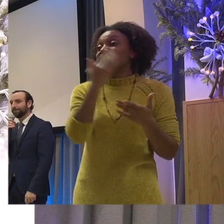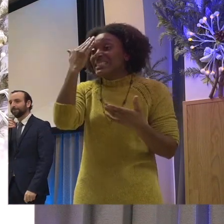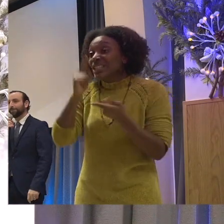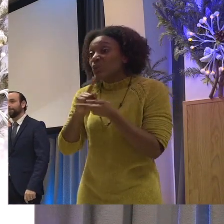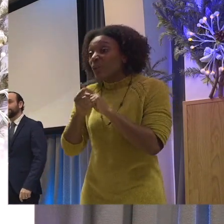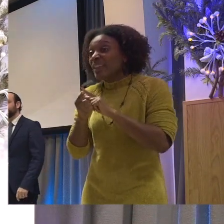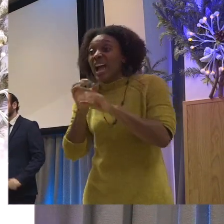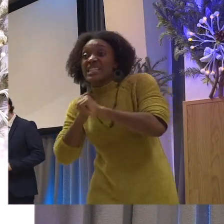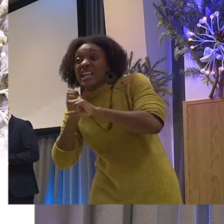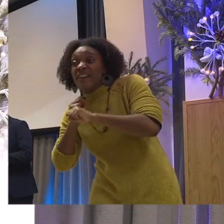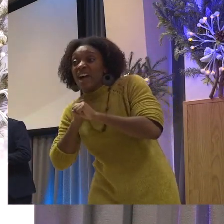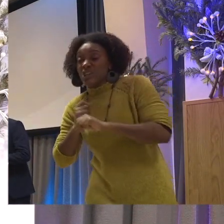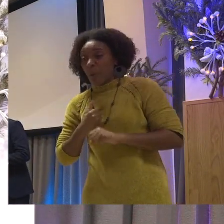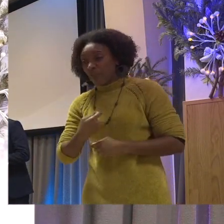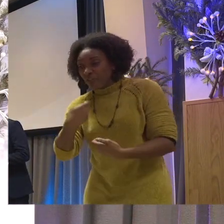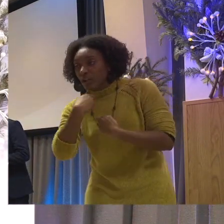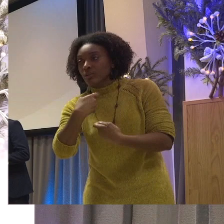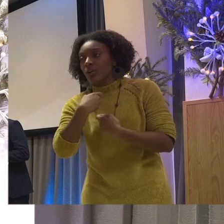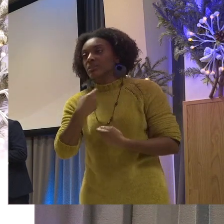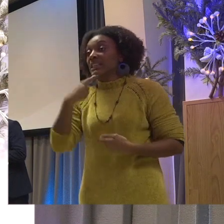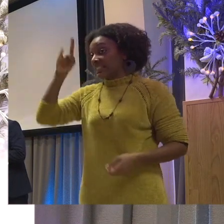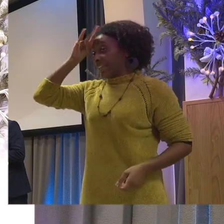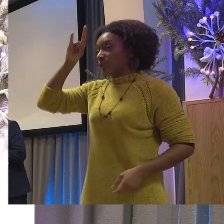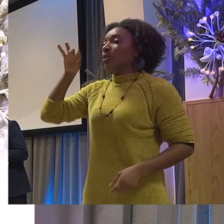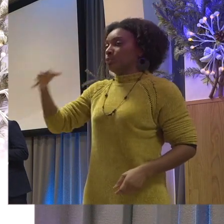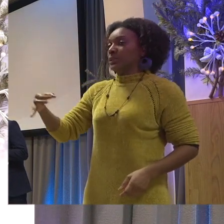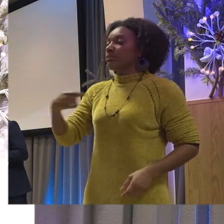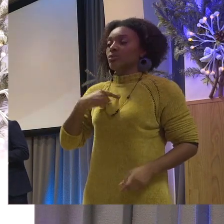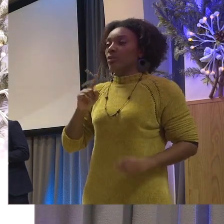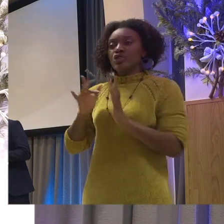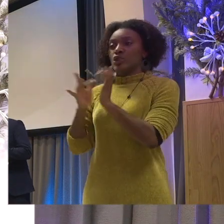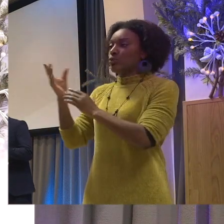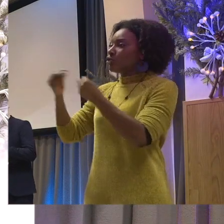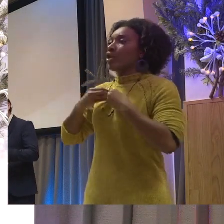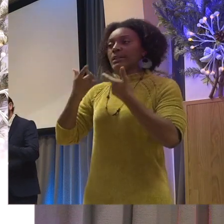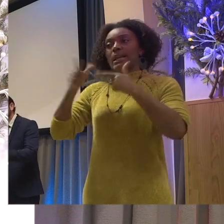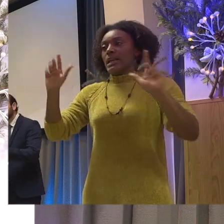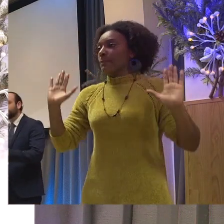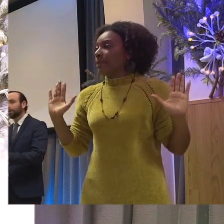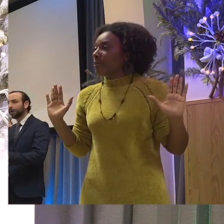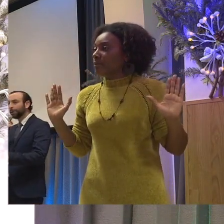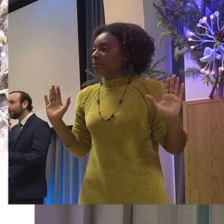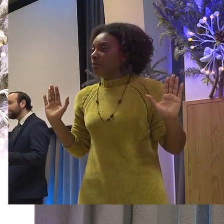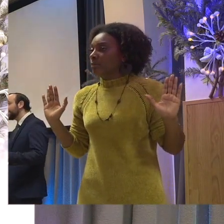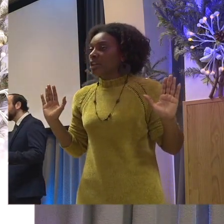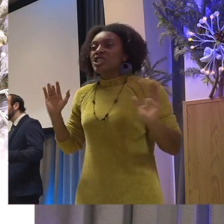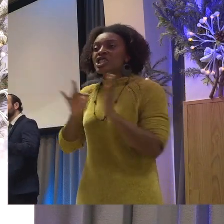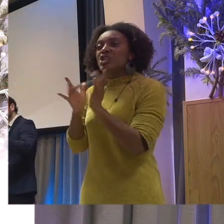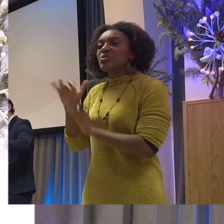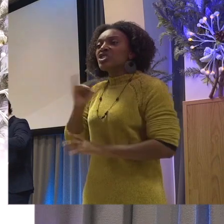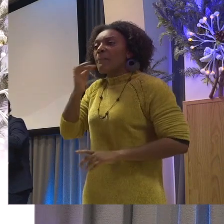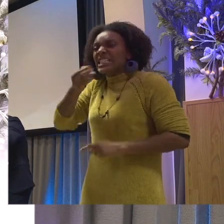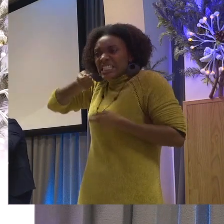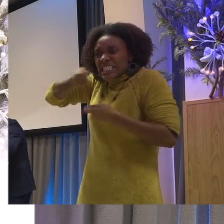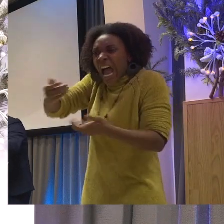diable. C'est le diable. Jésus nous donne la liberté de nous soumettre à lui. Paul disait qu'il était